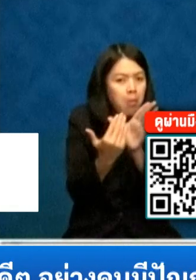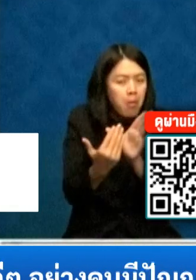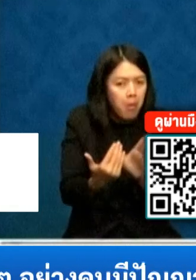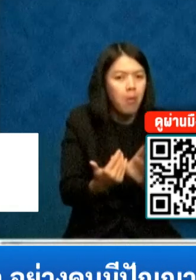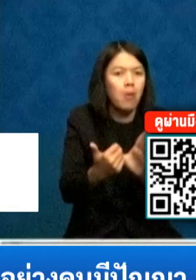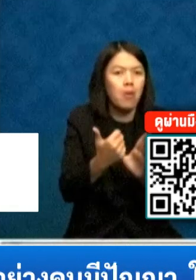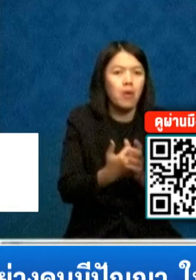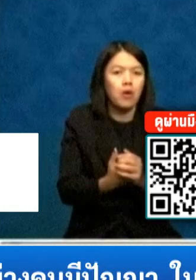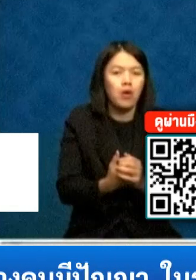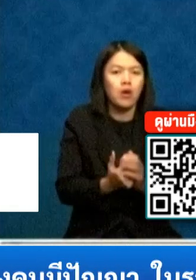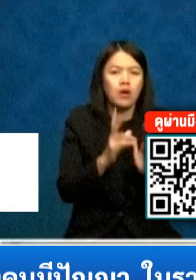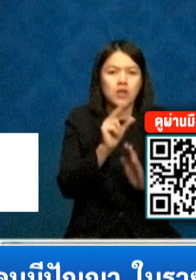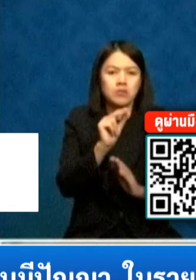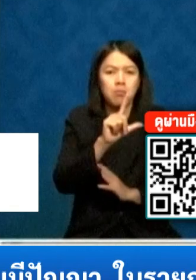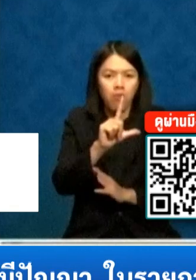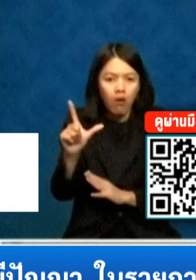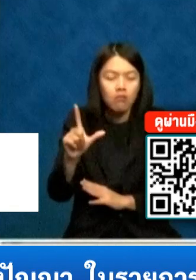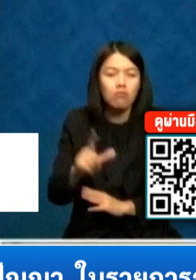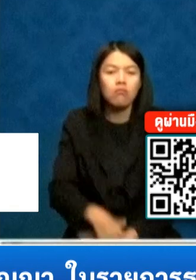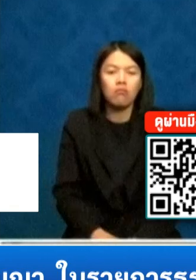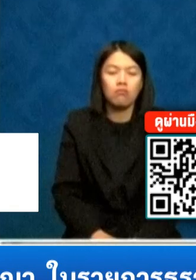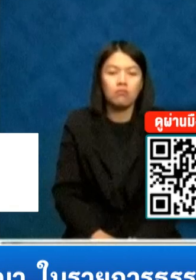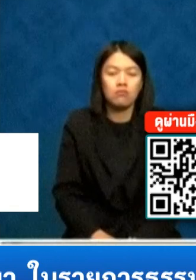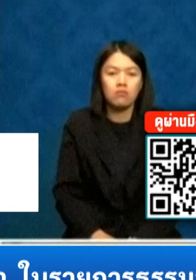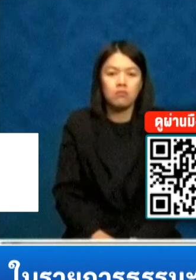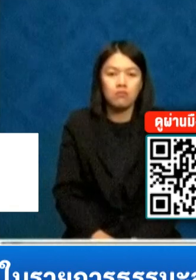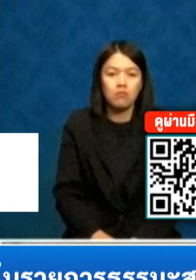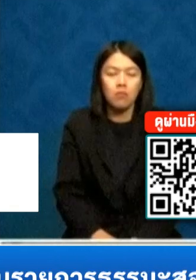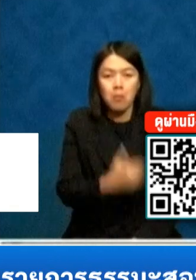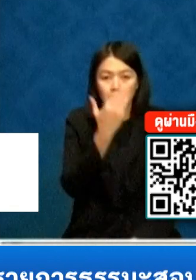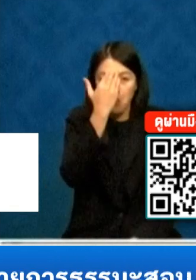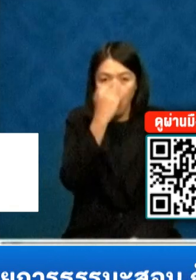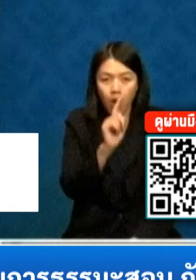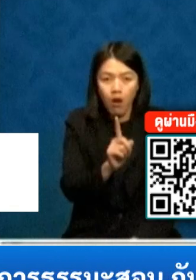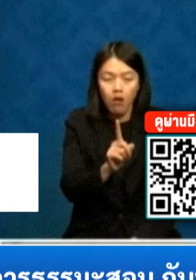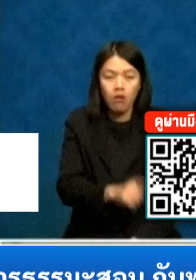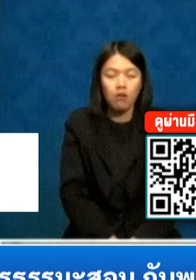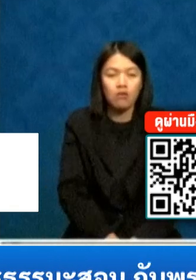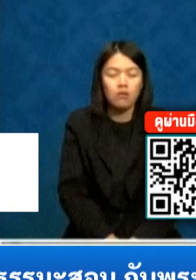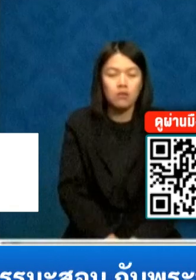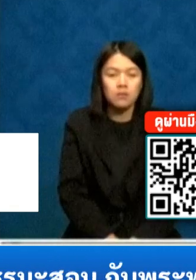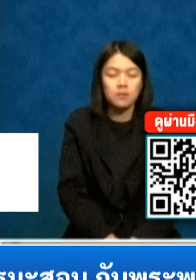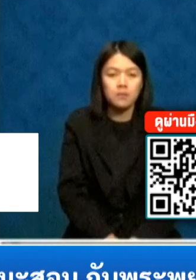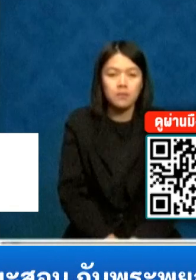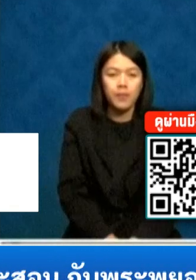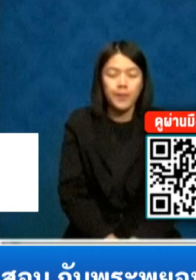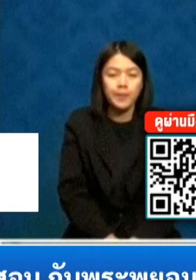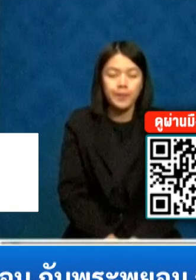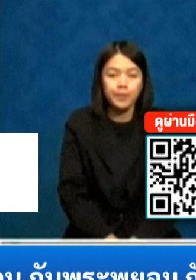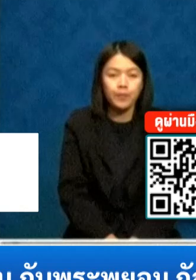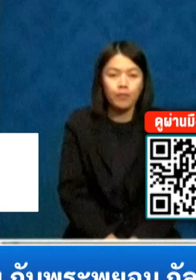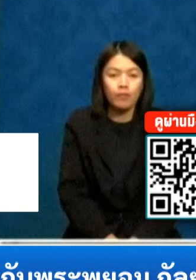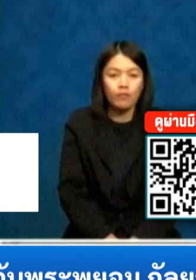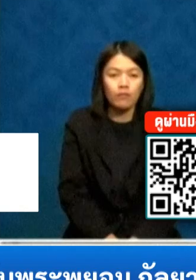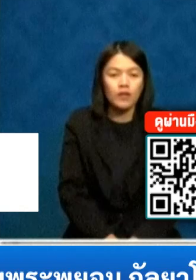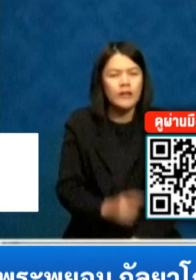ป็น30กว่าล้านนะครับเพราะว่าก็จะมีการ